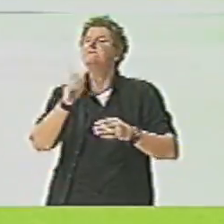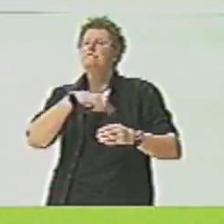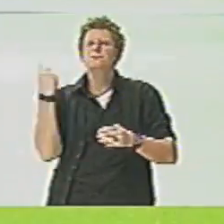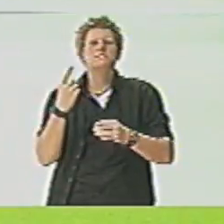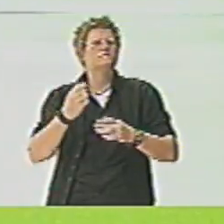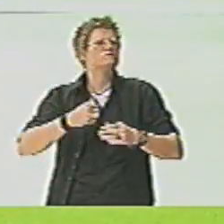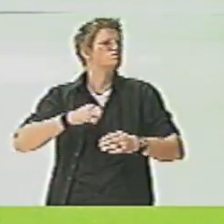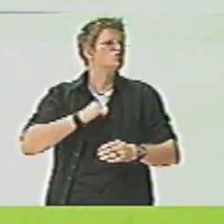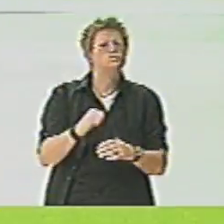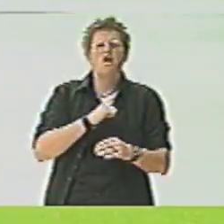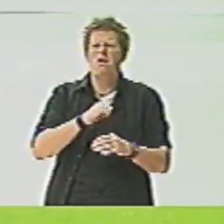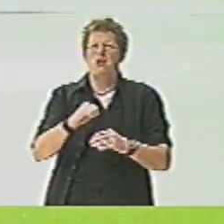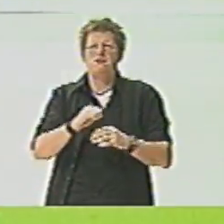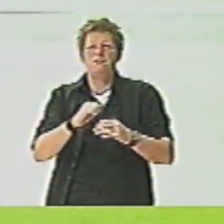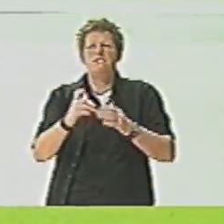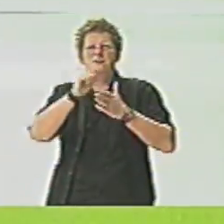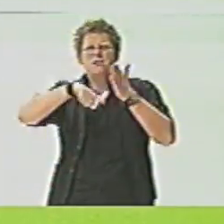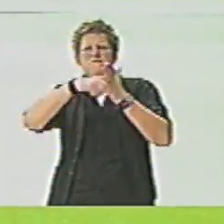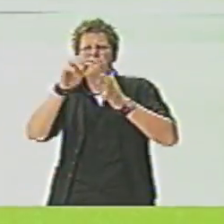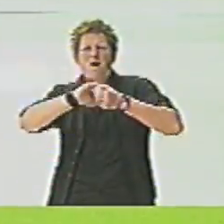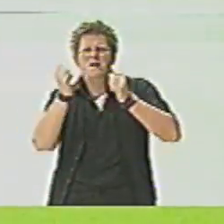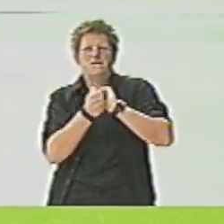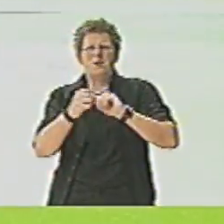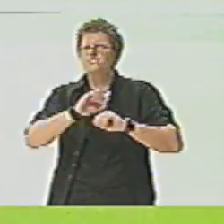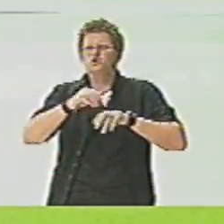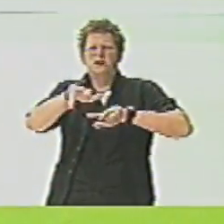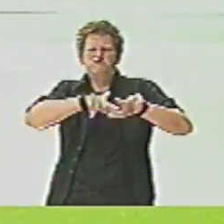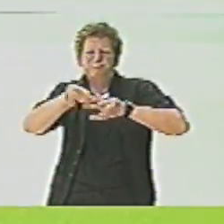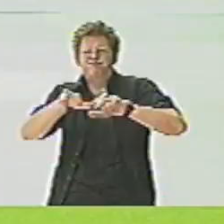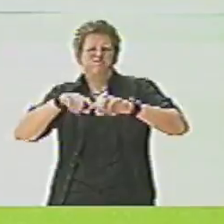hingelegt, in dem wir vielleicht, ja,